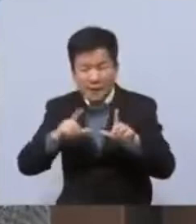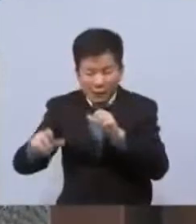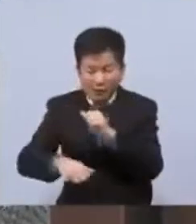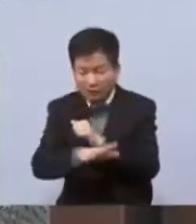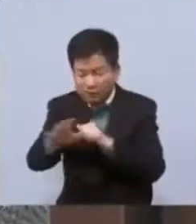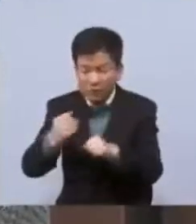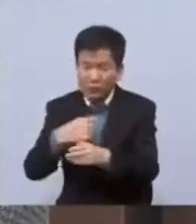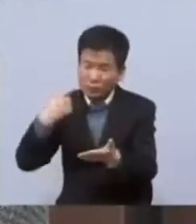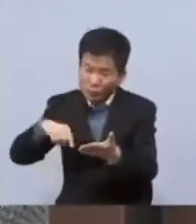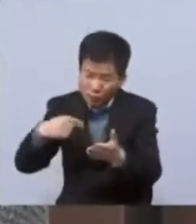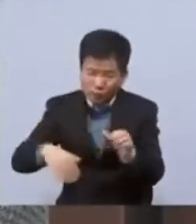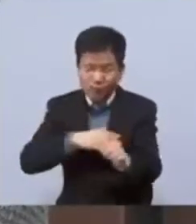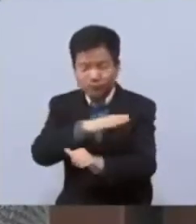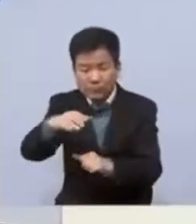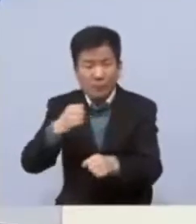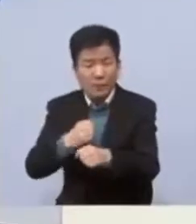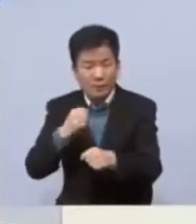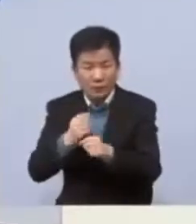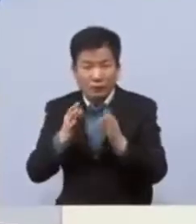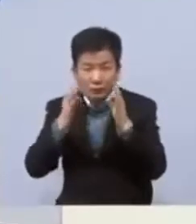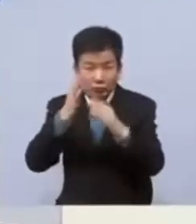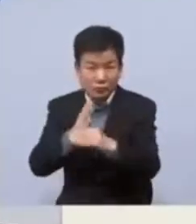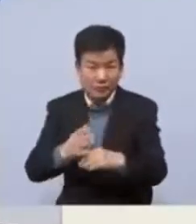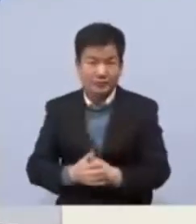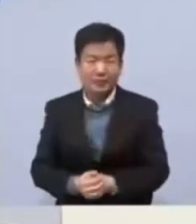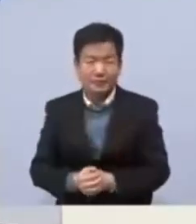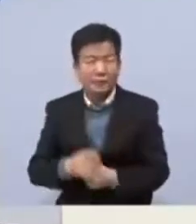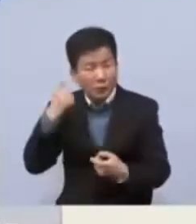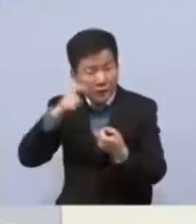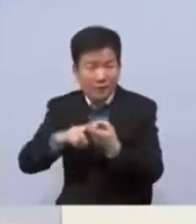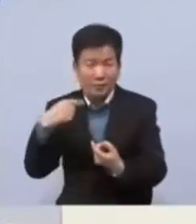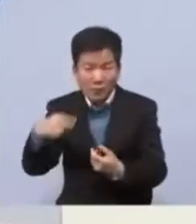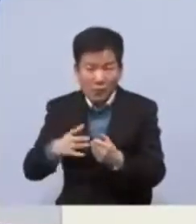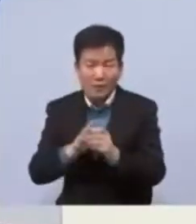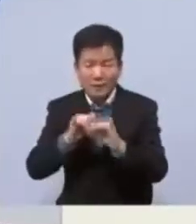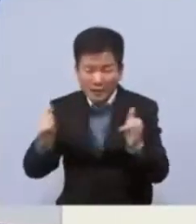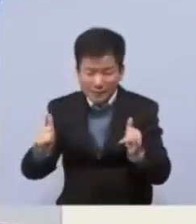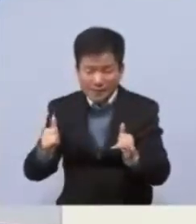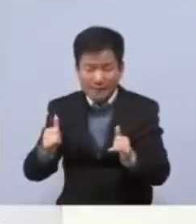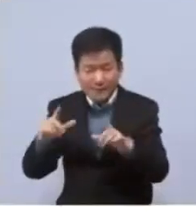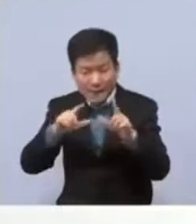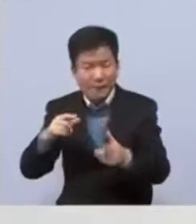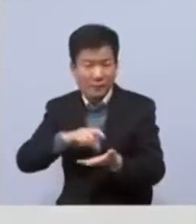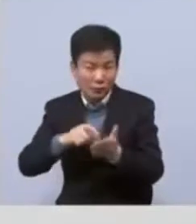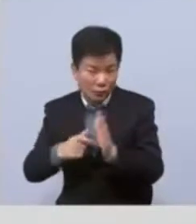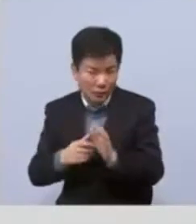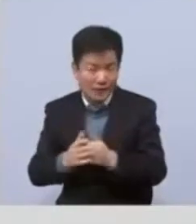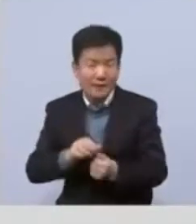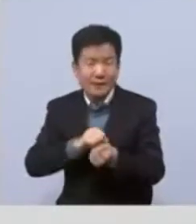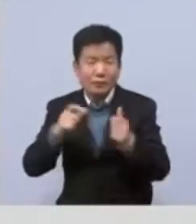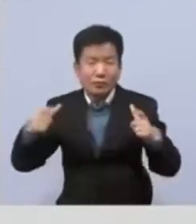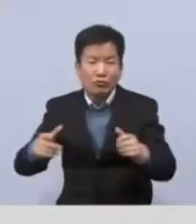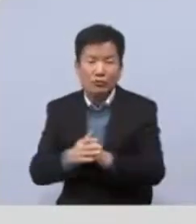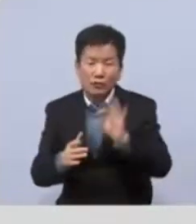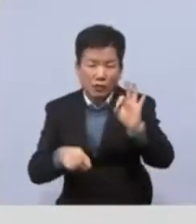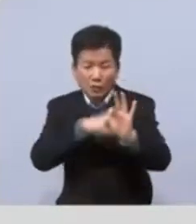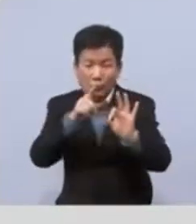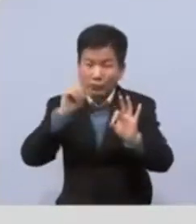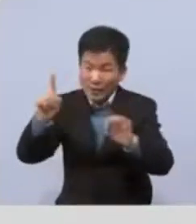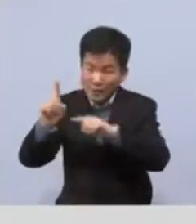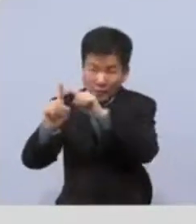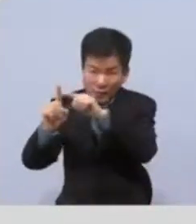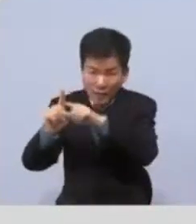배우긴 바다 를 구축하는 등 특히 주목할 점은 인구의 질이 입니다 진천군 주민 10명 가운데